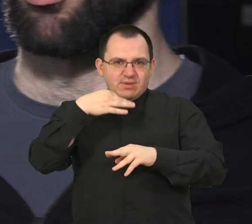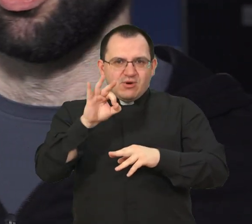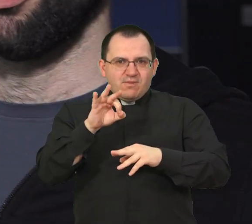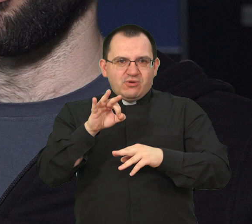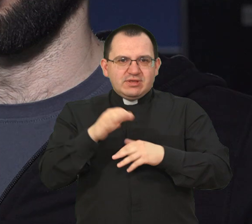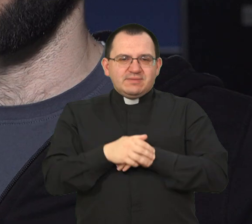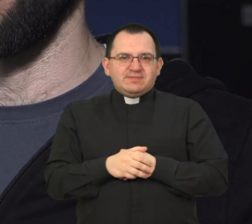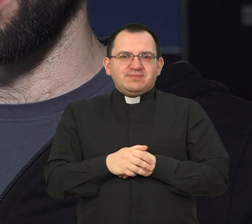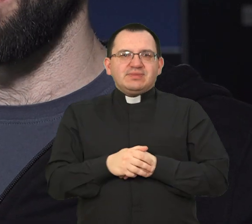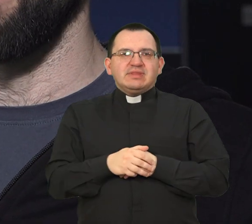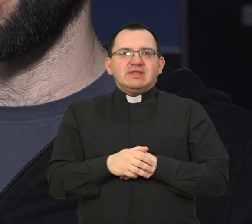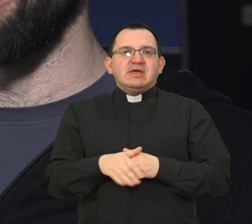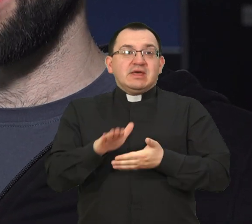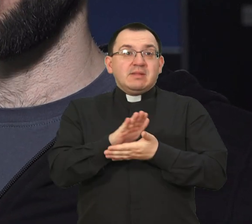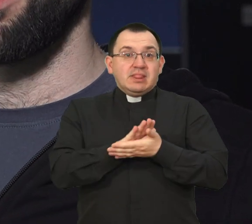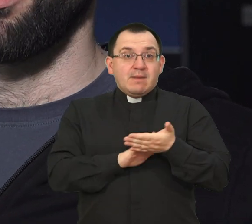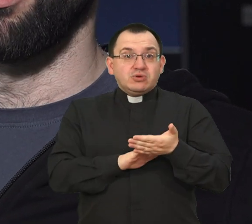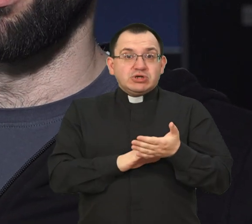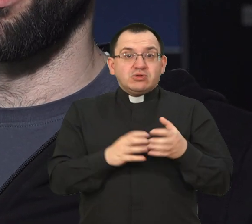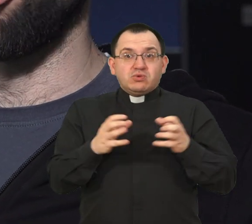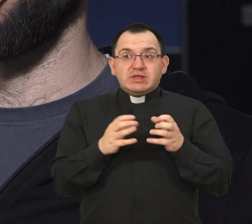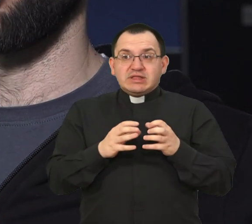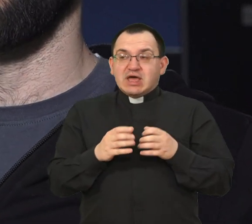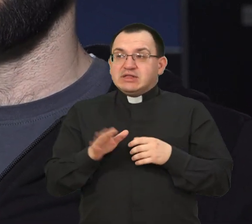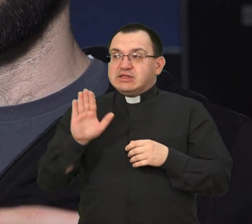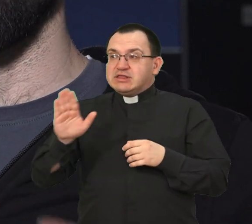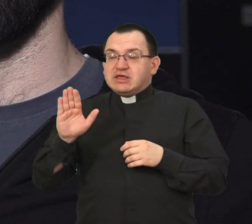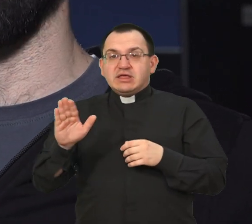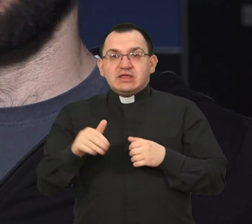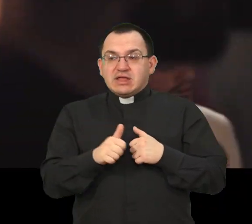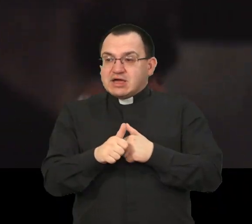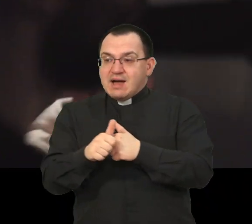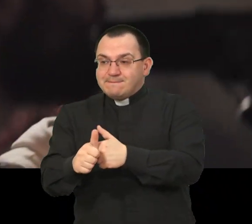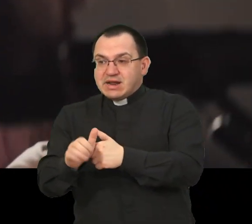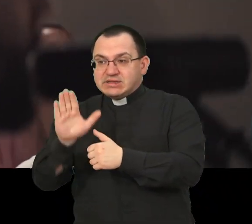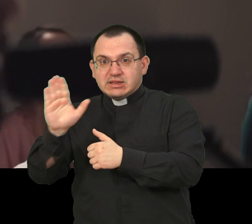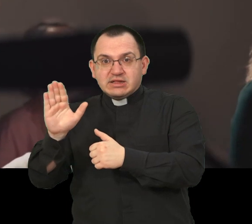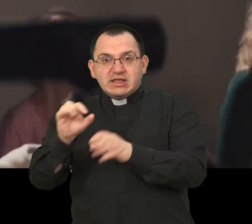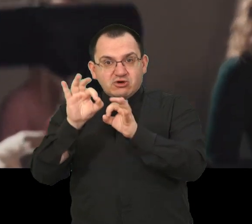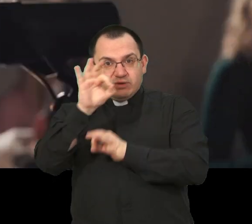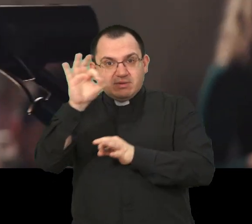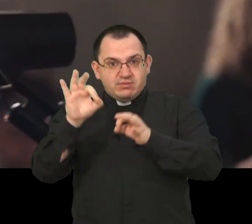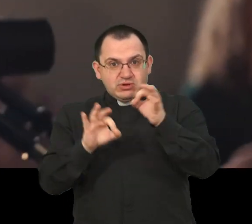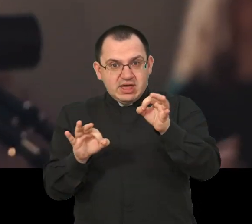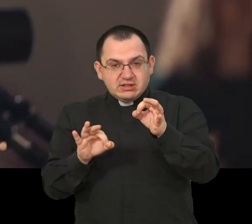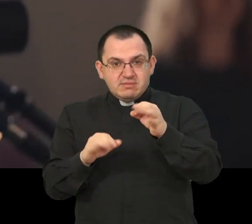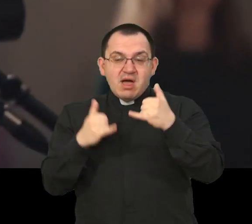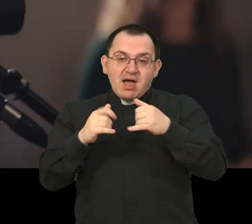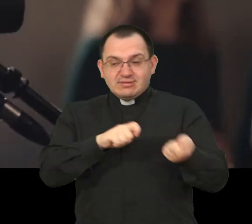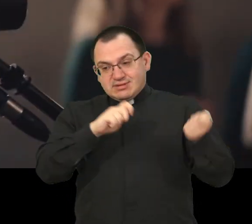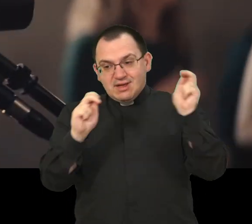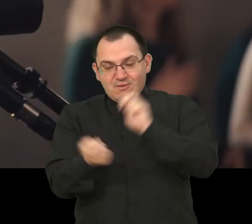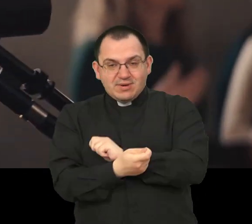je on bio studentski kapelan, redovito na njegovim projektima sudjelovala i pratila ga na njegovim